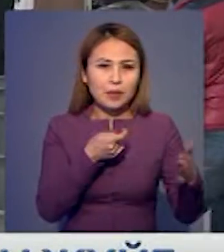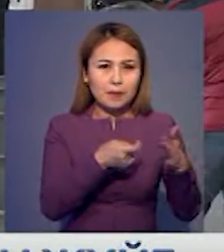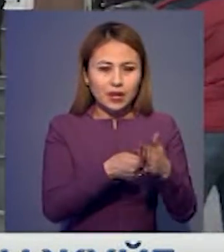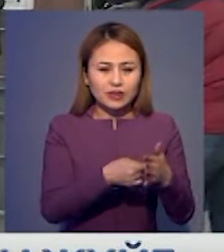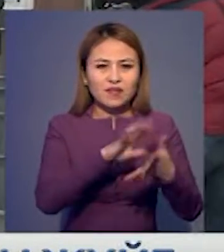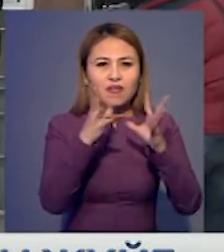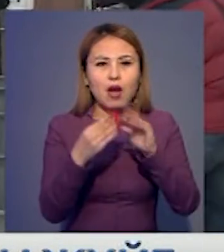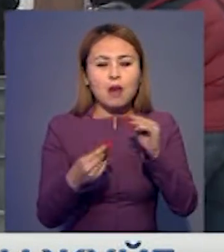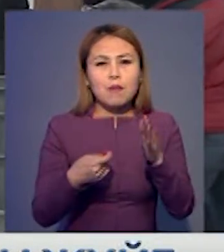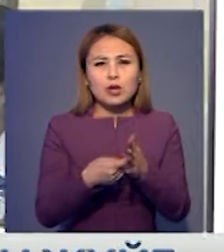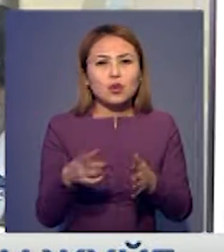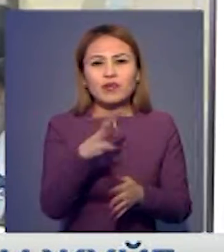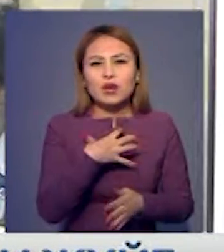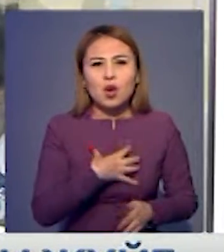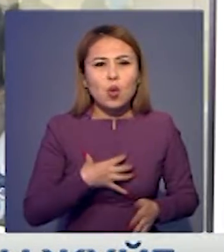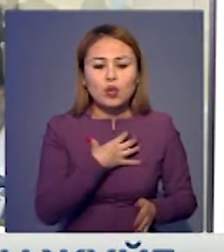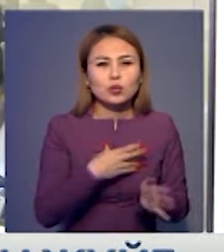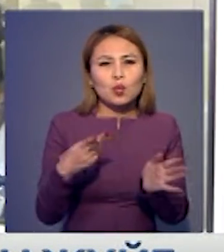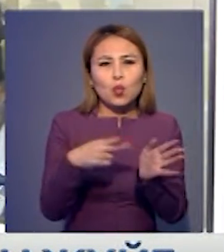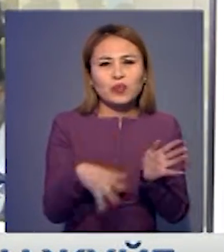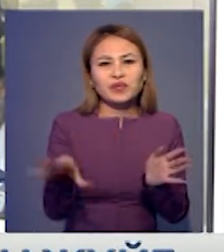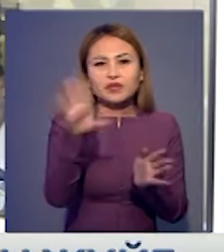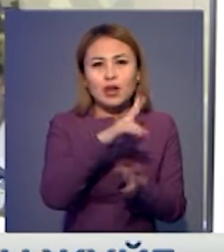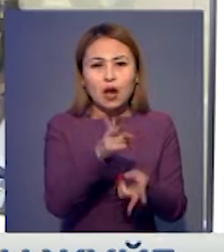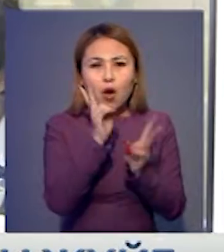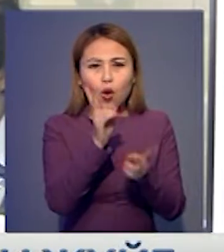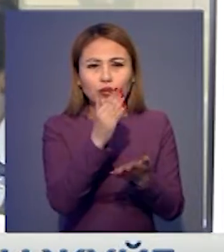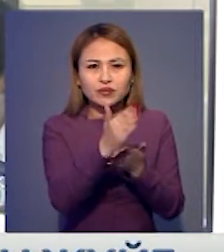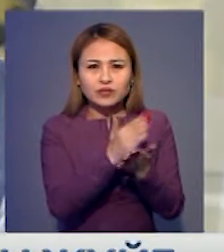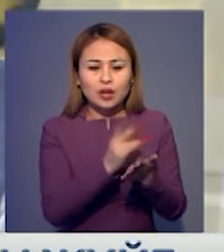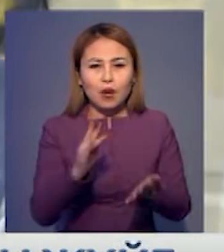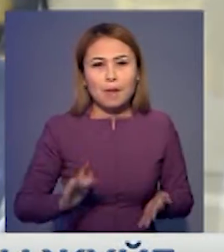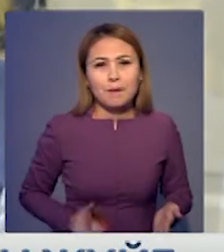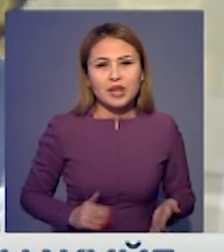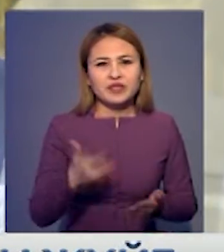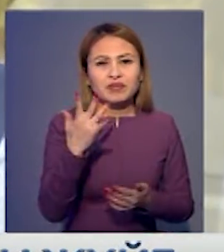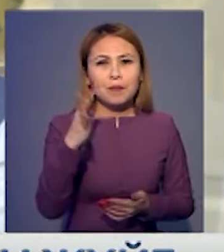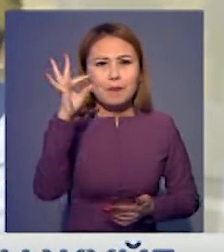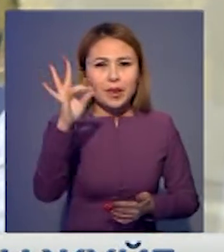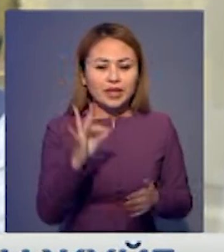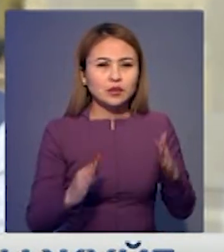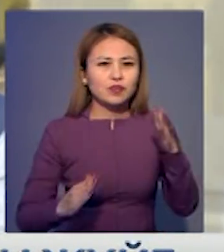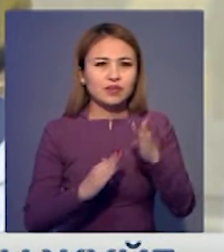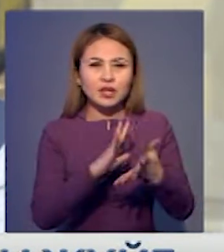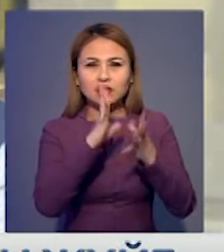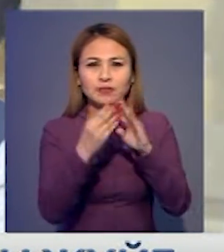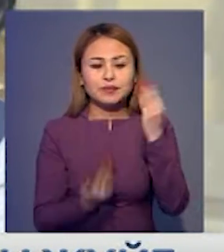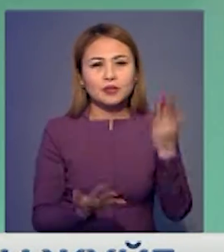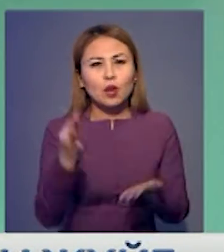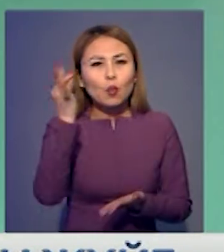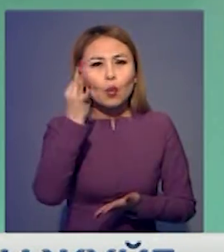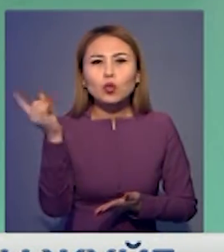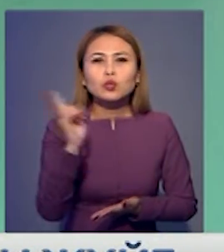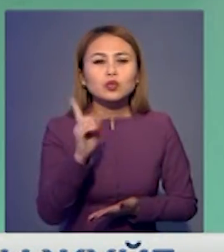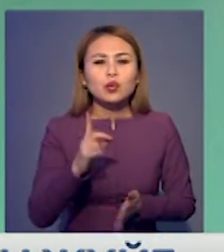Бұл әлеуметтік маңызды пойыздарға қатысты, ал коммерциялық бағыттар бойынша жеңілдік 35%-ке дейін жетеді. Ескеретін